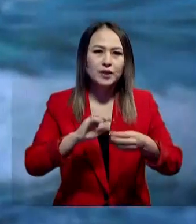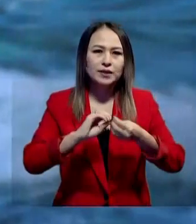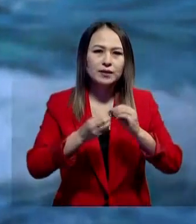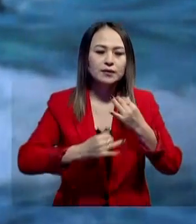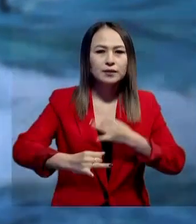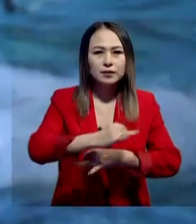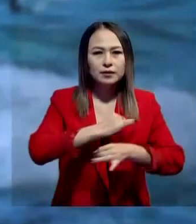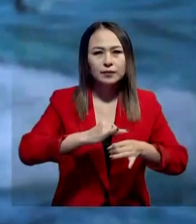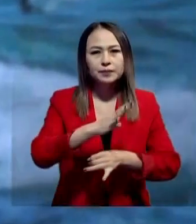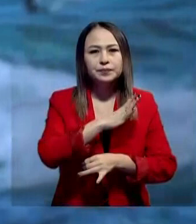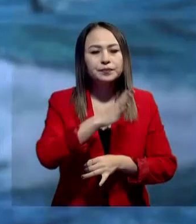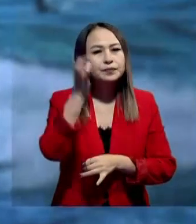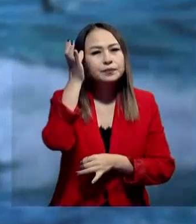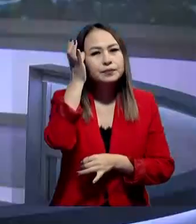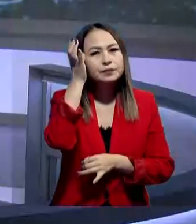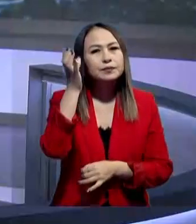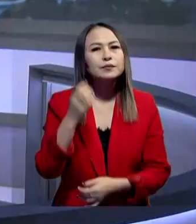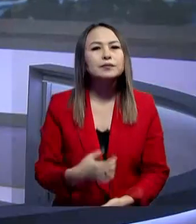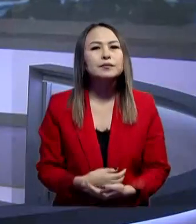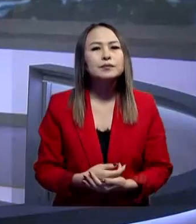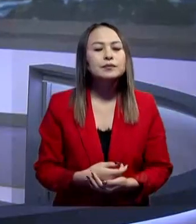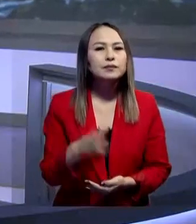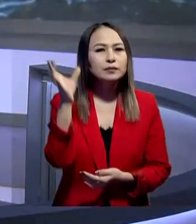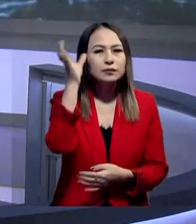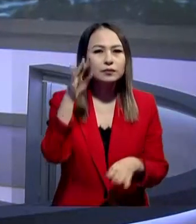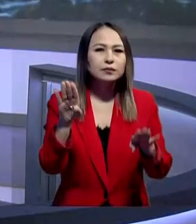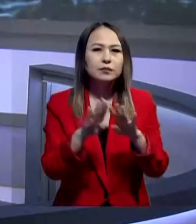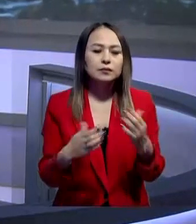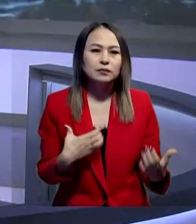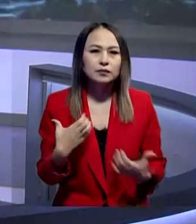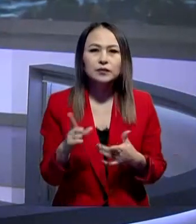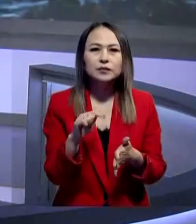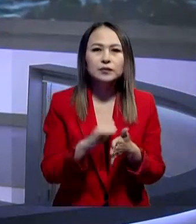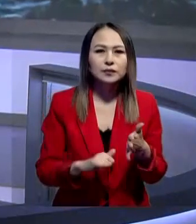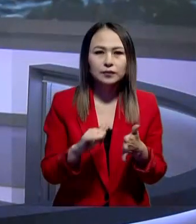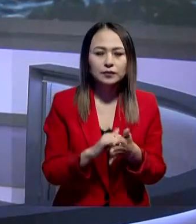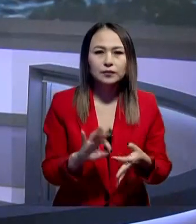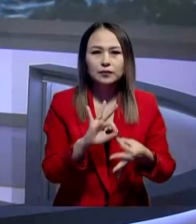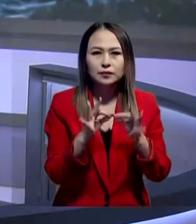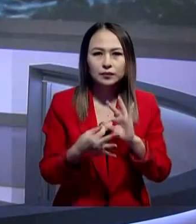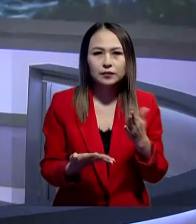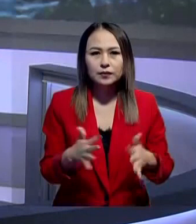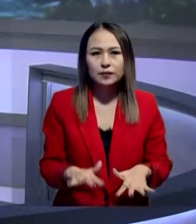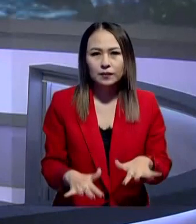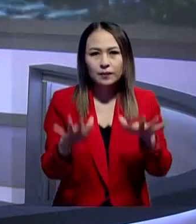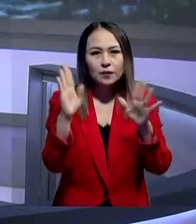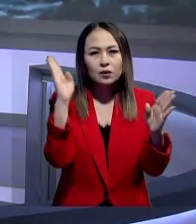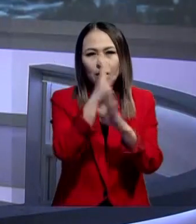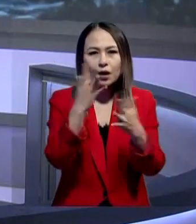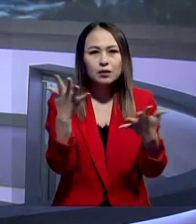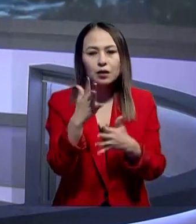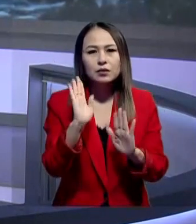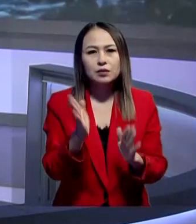ұйым осы мәселені тағы да талқылады. Ғалымдардың бұлай алаңдауына не себеп? Мұхит сулары көтерілсе,